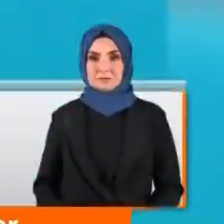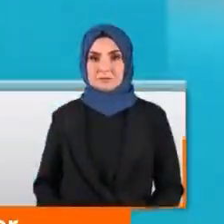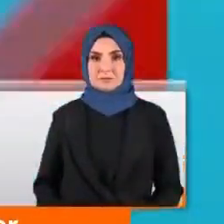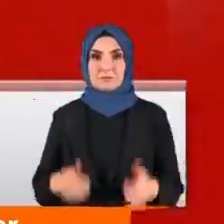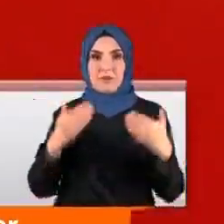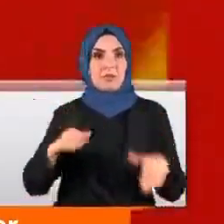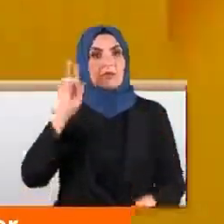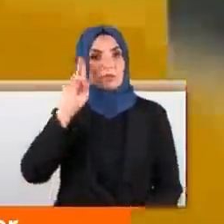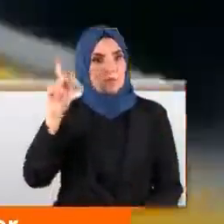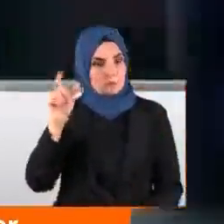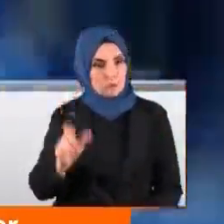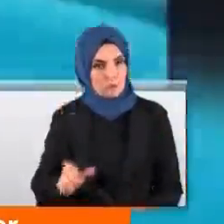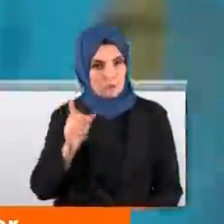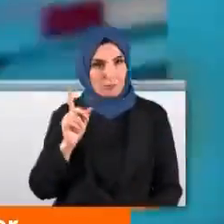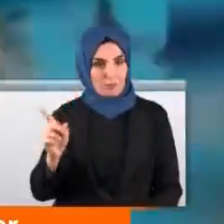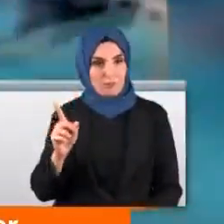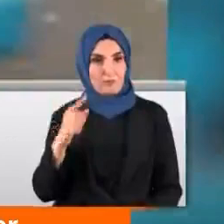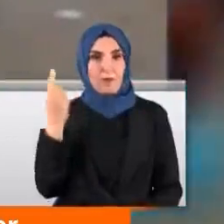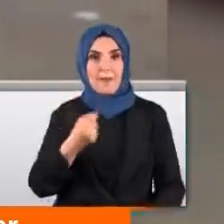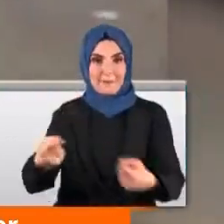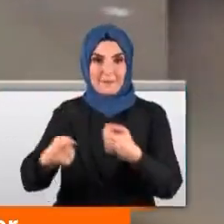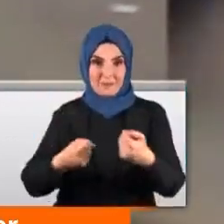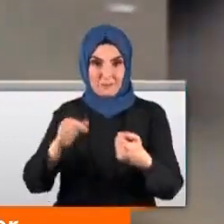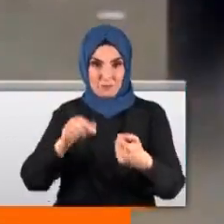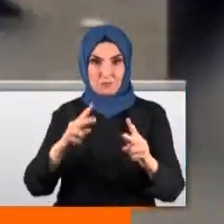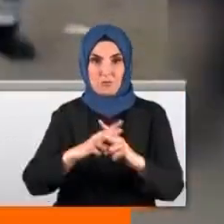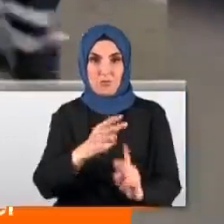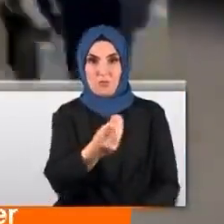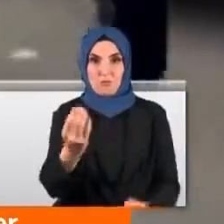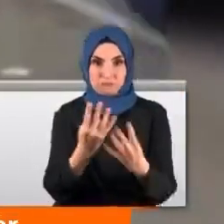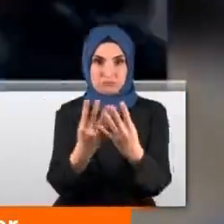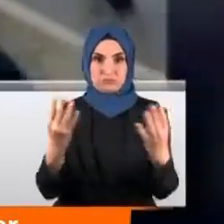Engel tanımadı, minibüsü polislerin üzerine sürdü.